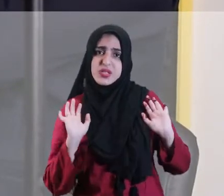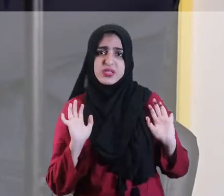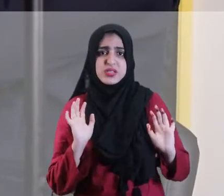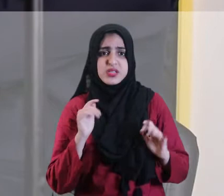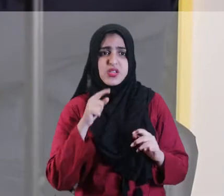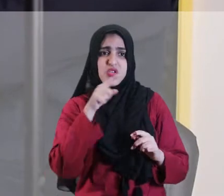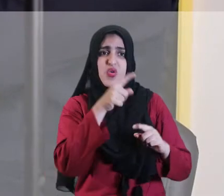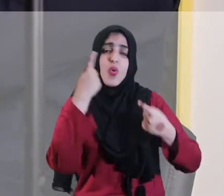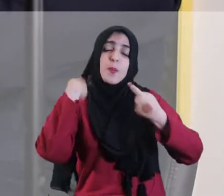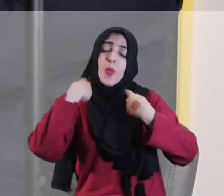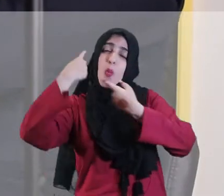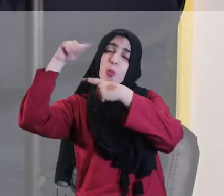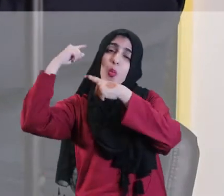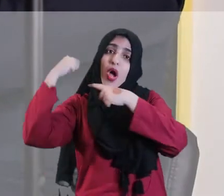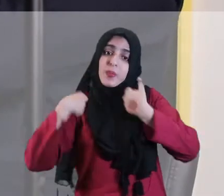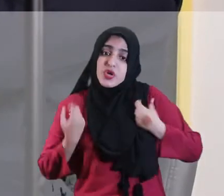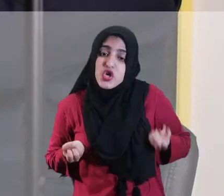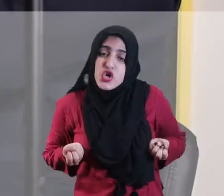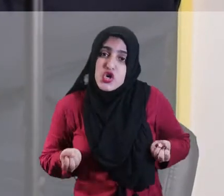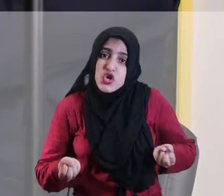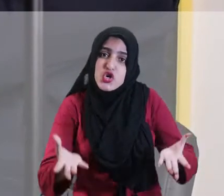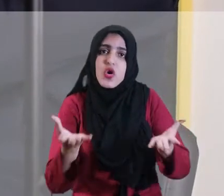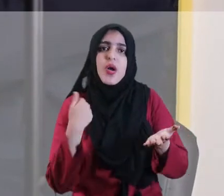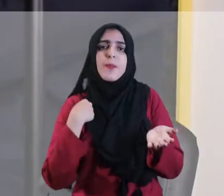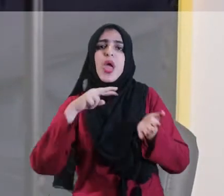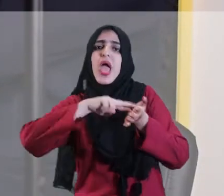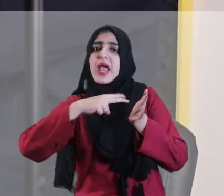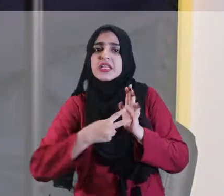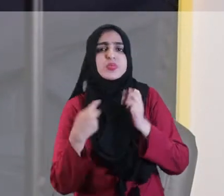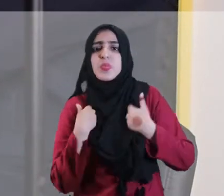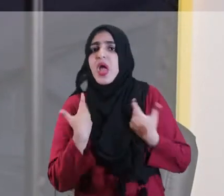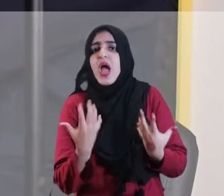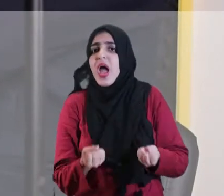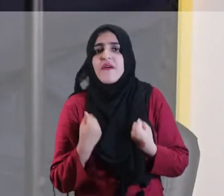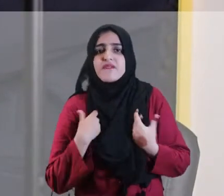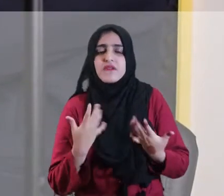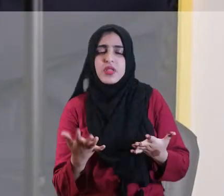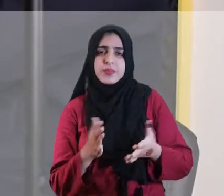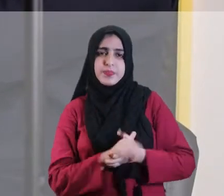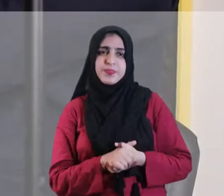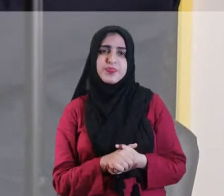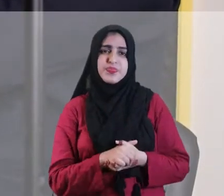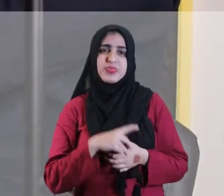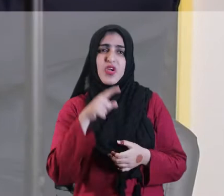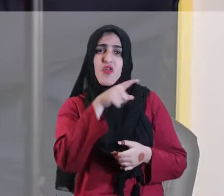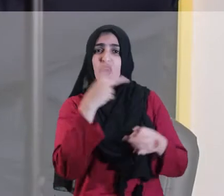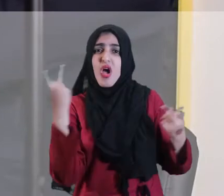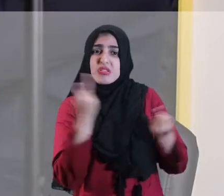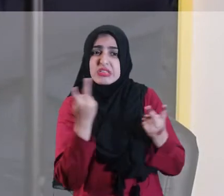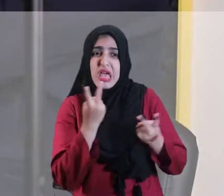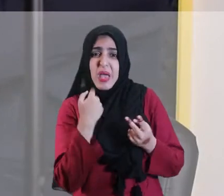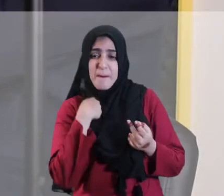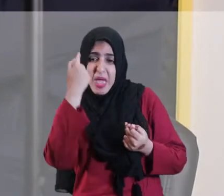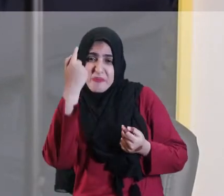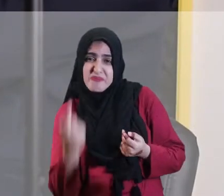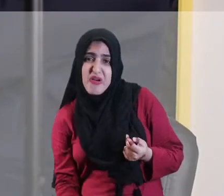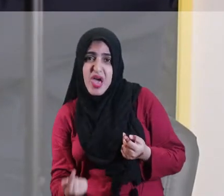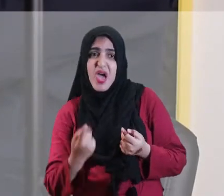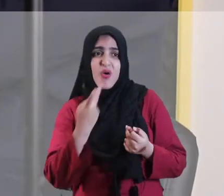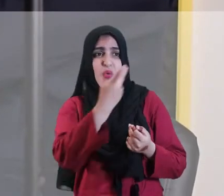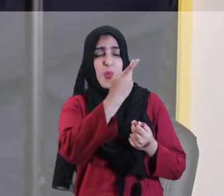हम स्टार्ट किया था यह एक्सपीरियंस था मेरे पास भी एक्सपीरियंस नहीं था तो यह बड़े एक फकीर की नजर से देख कर मुझे मैंने बोला था कि तुम्हारी